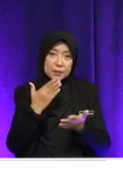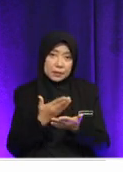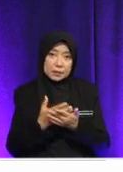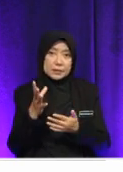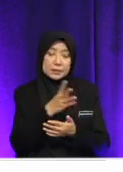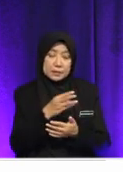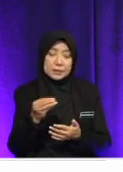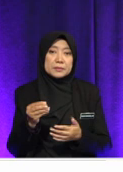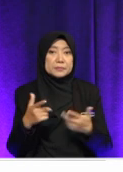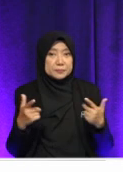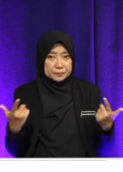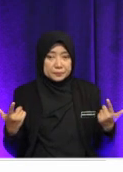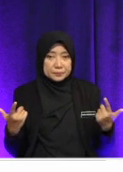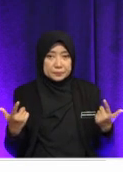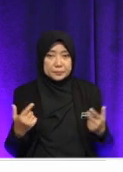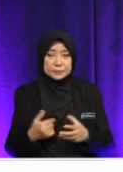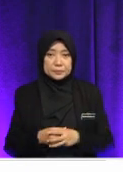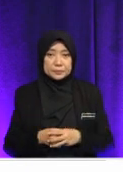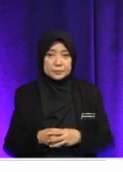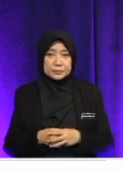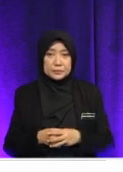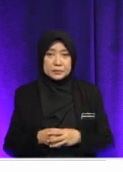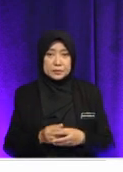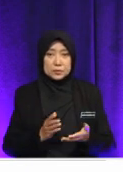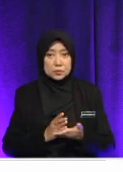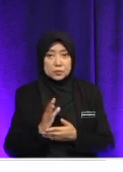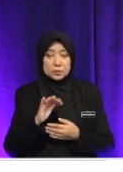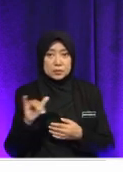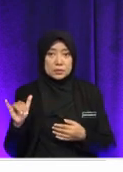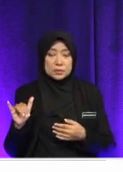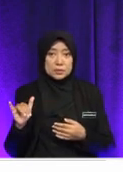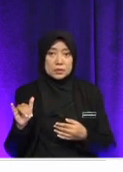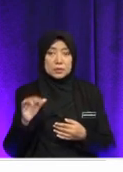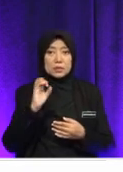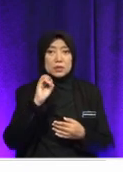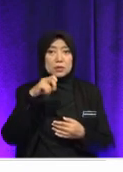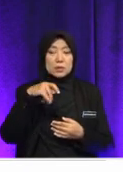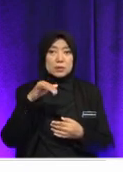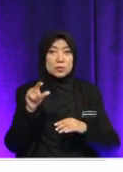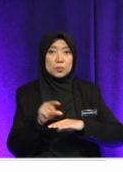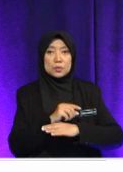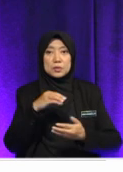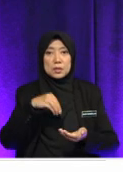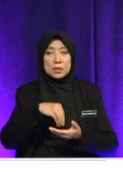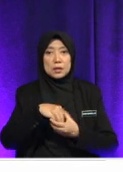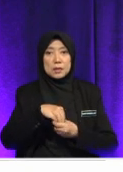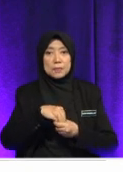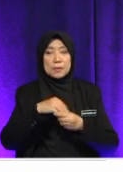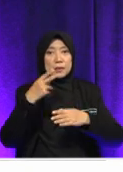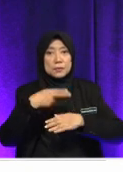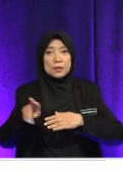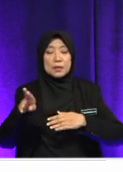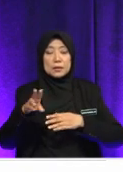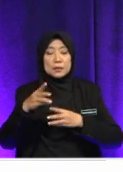sebagainya oke yang ketiga seterusnya Oke gantian optiknya juga digunakan dalam penghantaran data